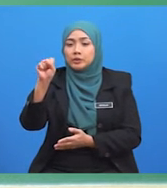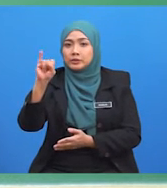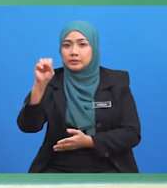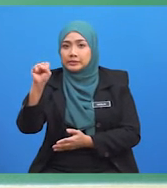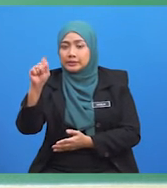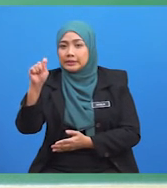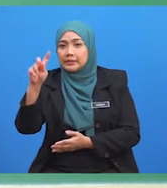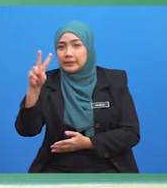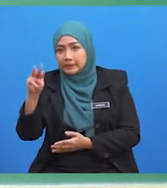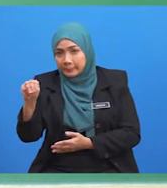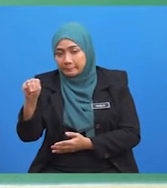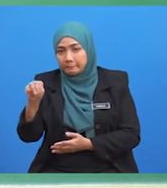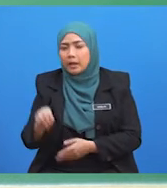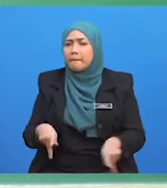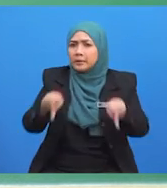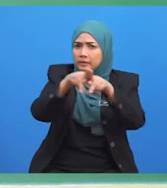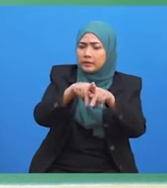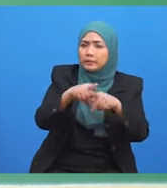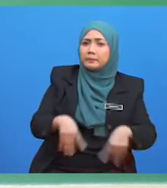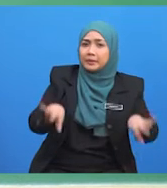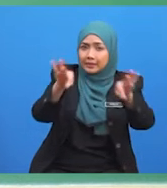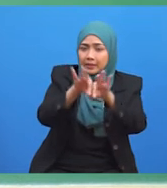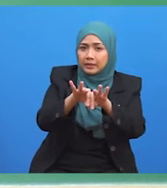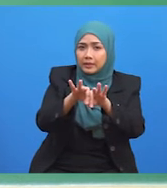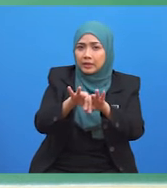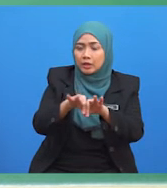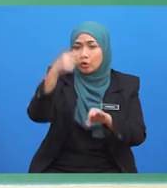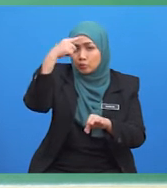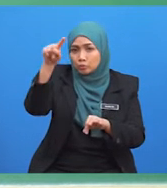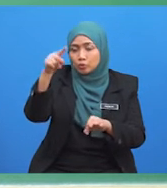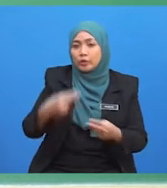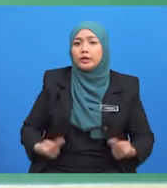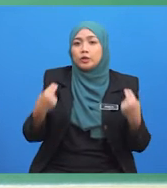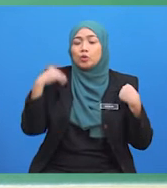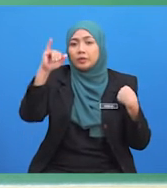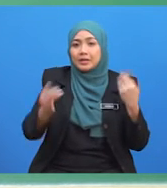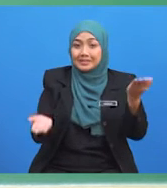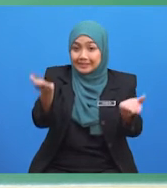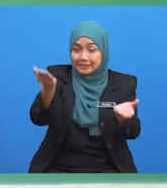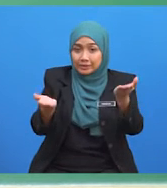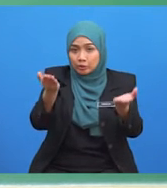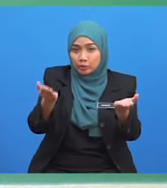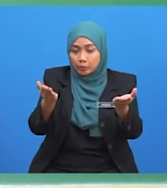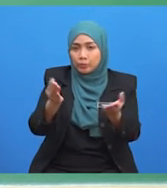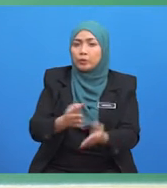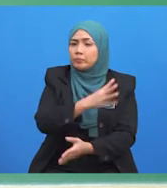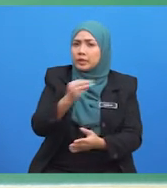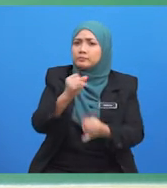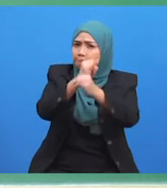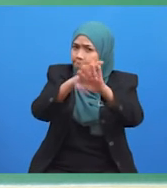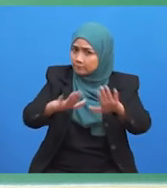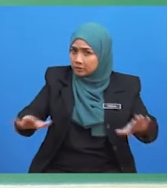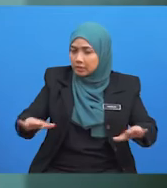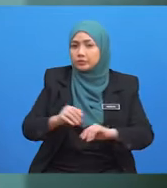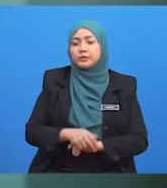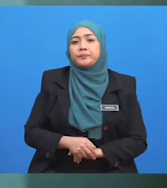penting untuk memastikan kehidupan yang seimbang dan sejahtera.